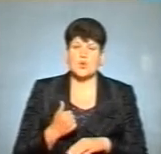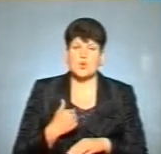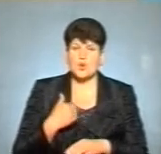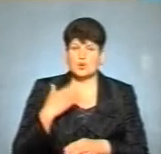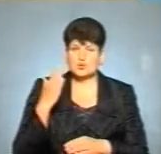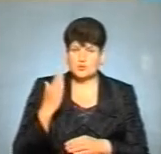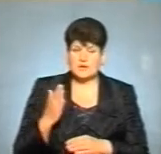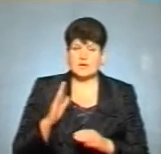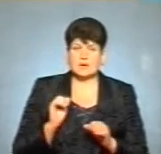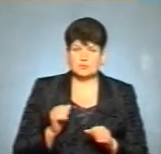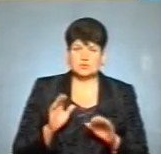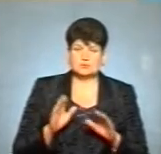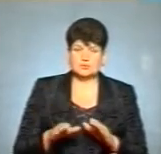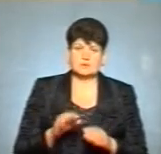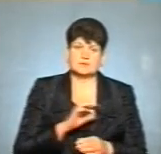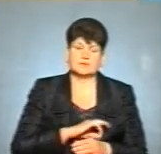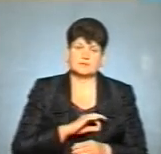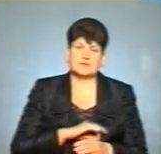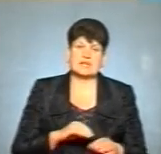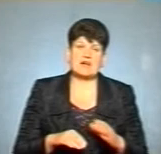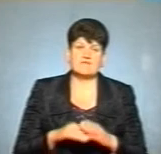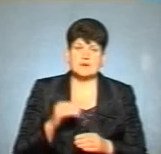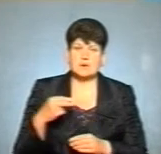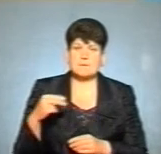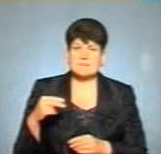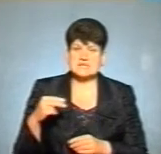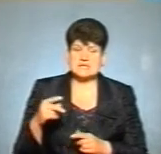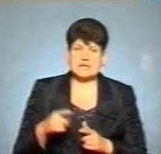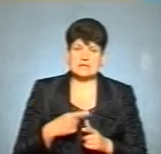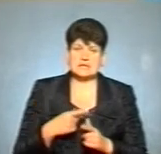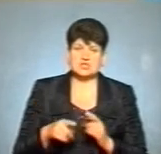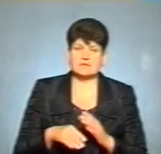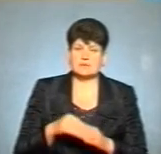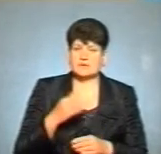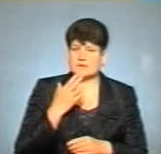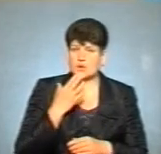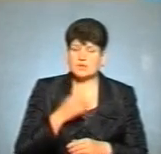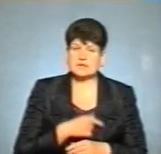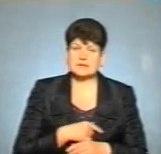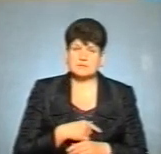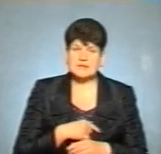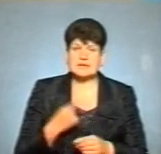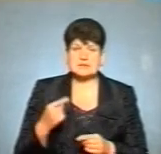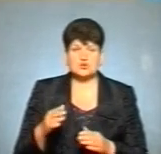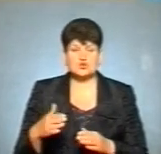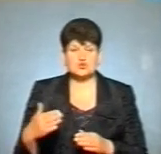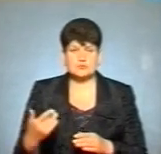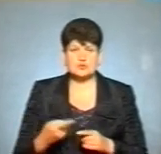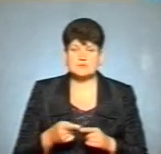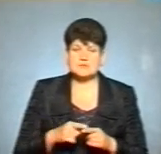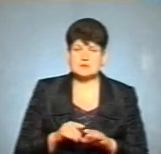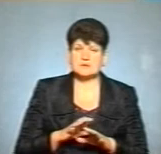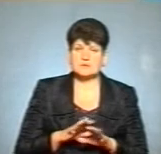може бути застосована на виборах, наприклад, президента чи виборів народних депутатів України. А з іншої сторони, щоб це уникати